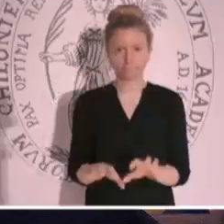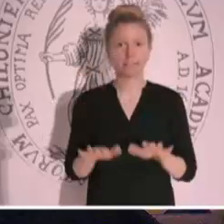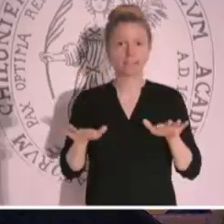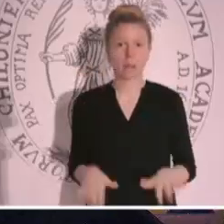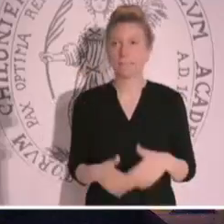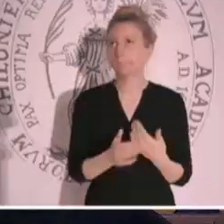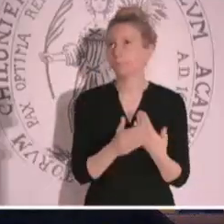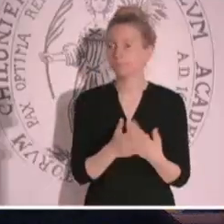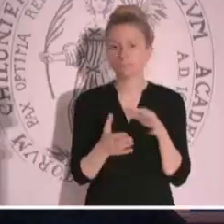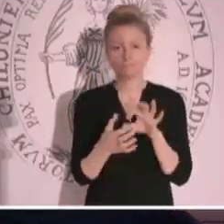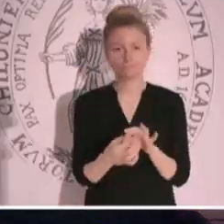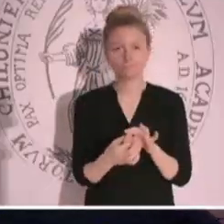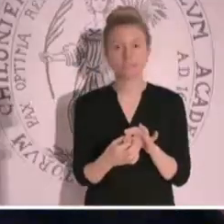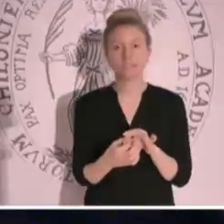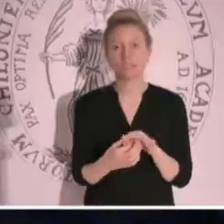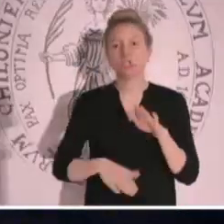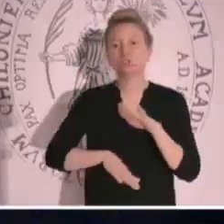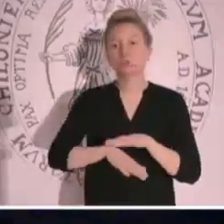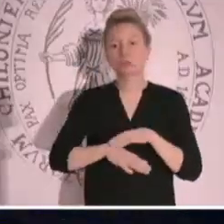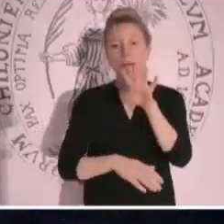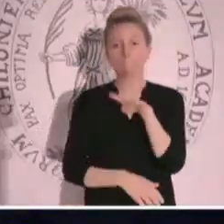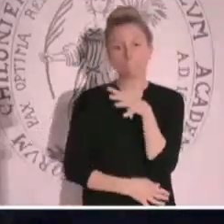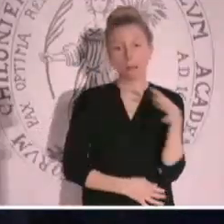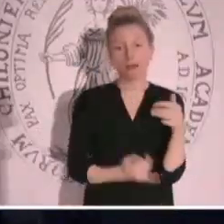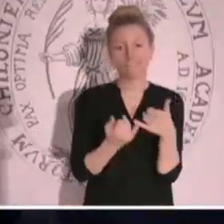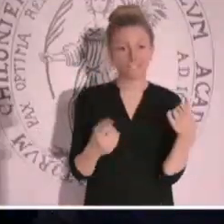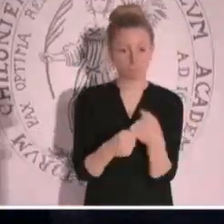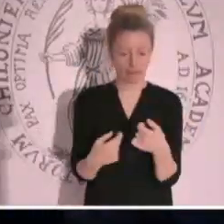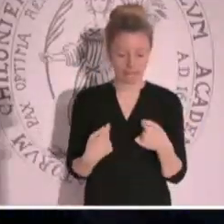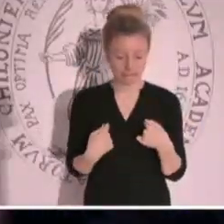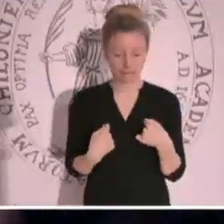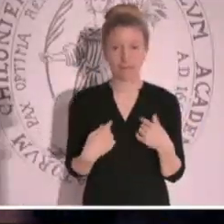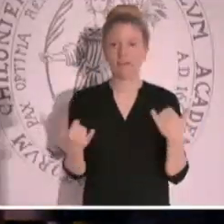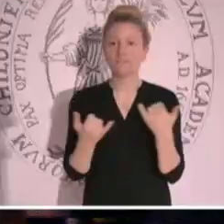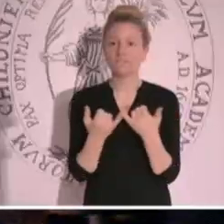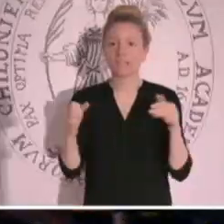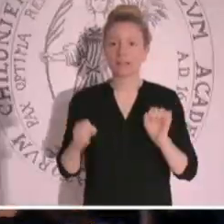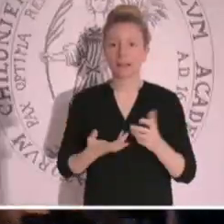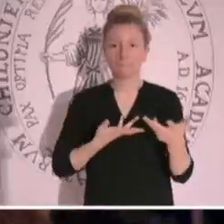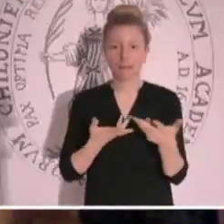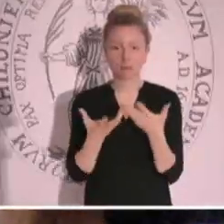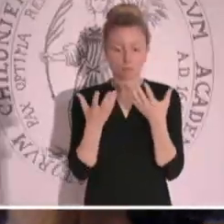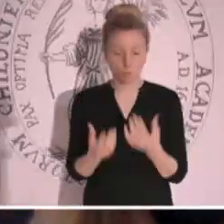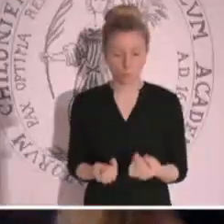eines Stundenplans oder wie ihr euch am besten vernetzen und beraten lassen könnt.